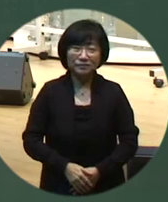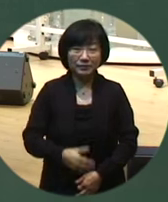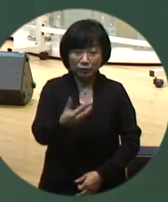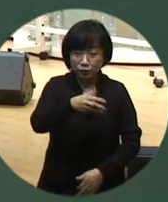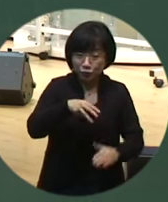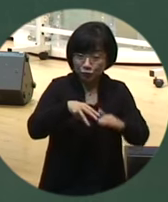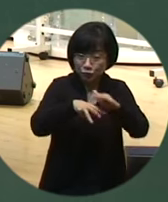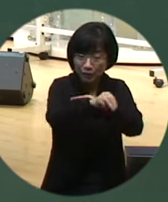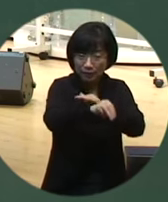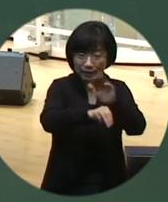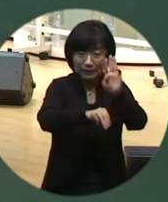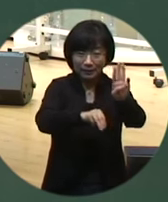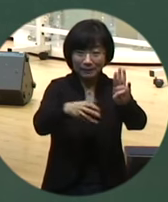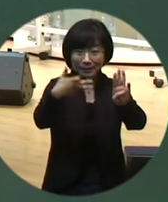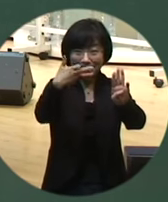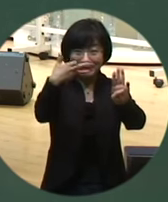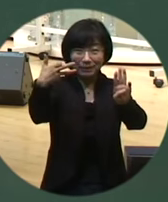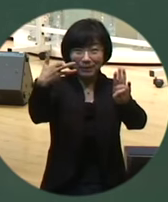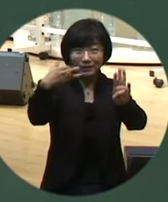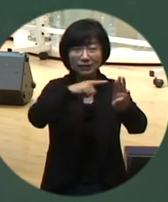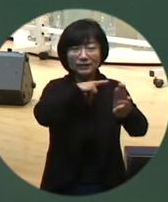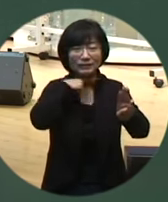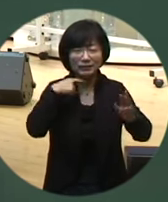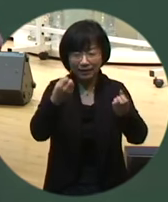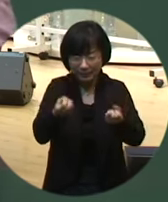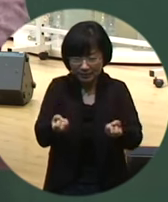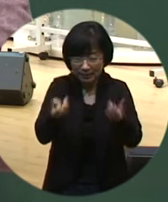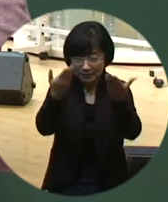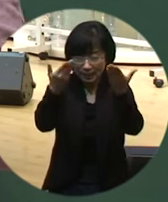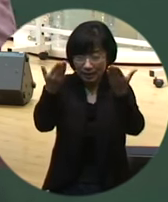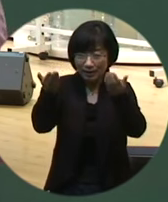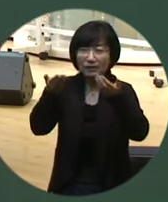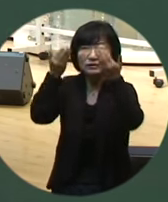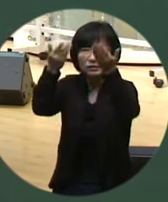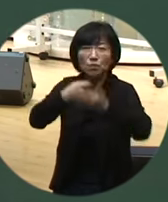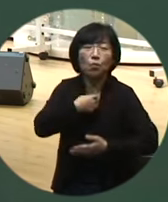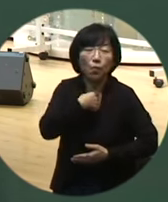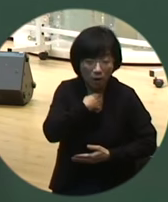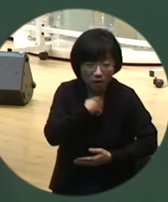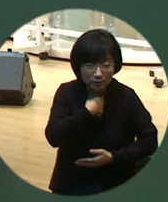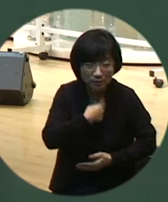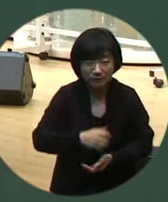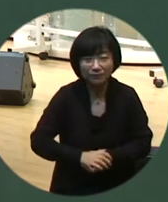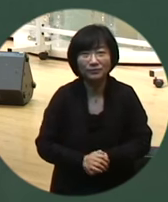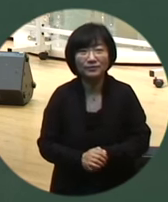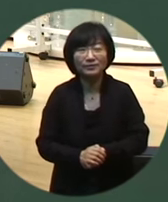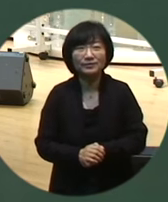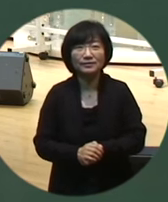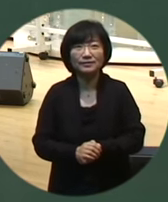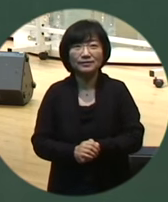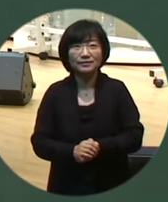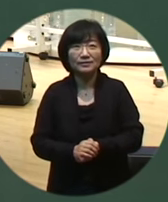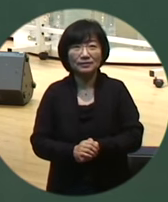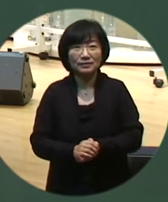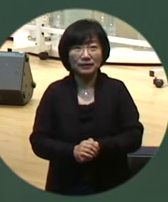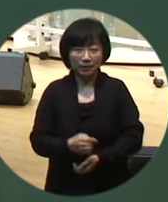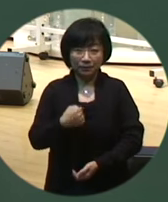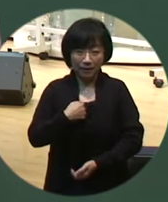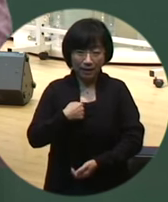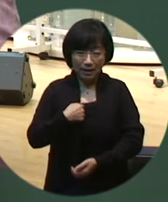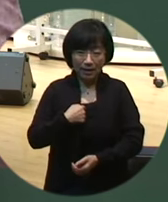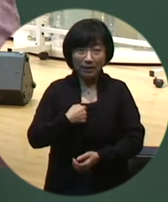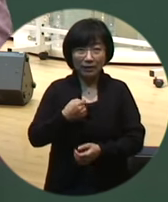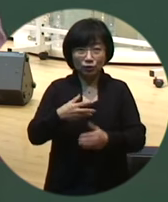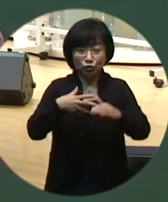3장 18절 희생의 제사를 드리려 하노니. Exodus 3:18 to give a sacrifice before the Lord. 이 복음 붙잡았어요. They held on to